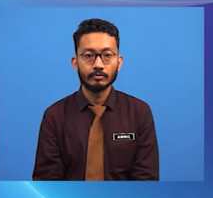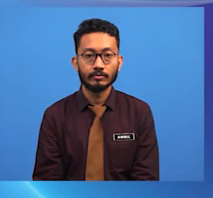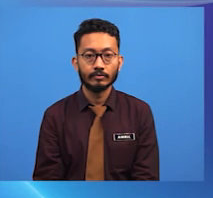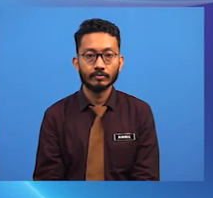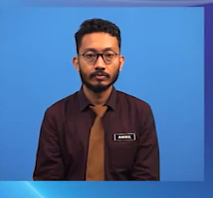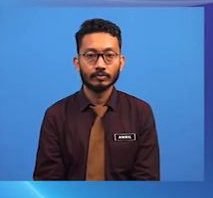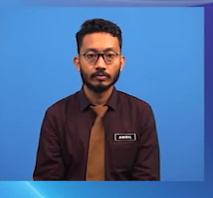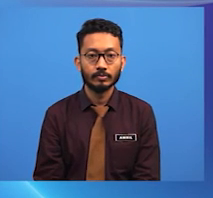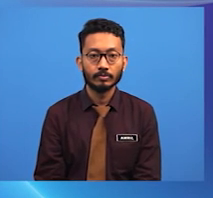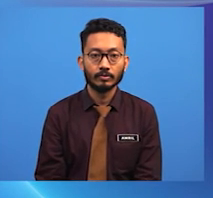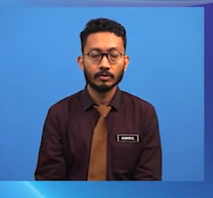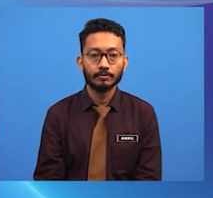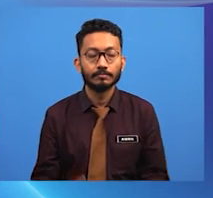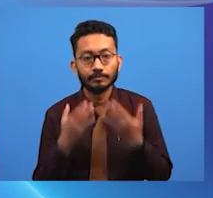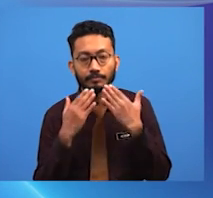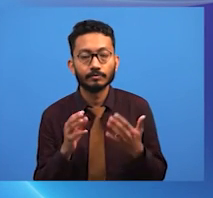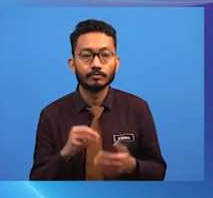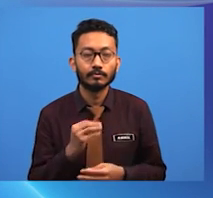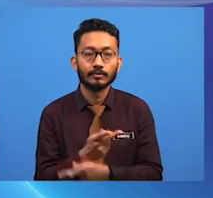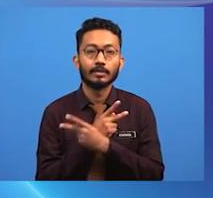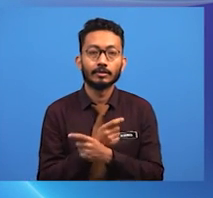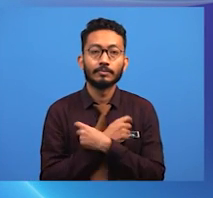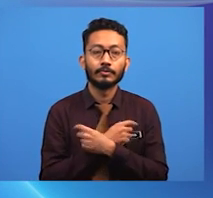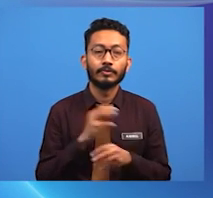Sekian dulu dari cikgu buat kali ini.